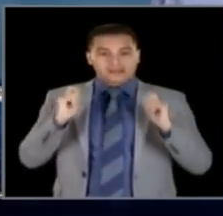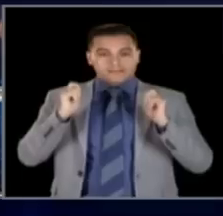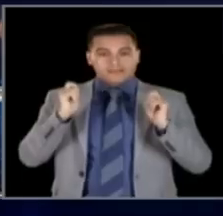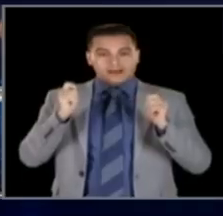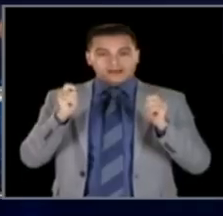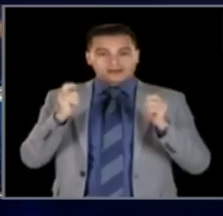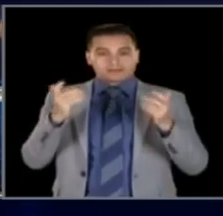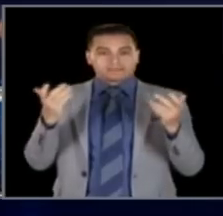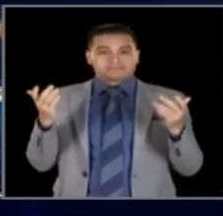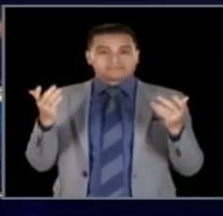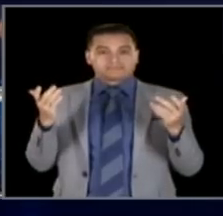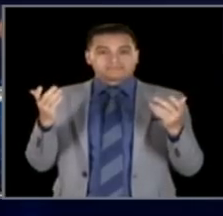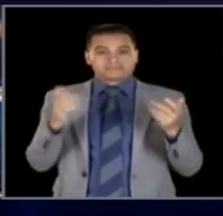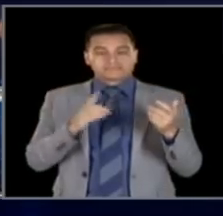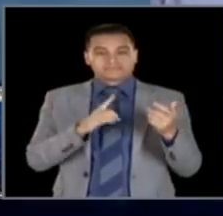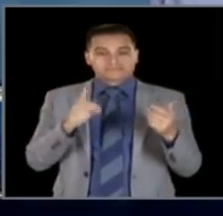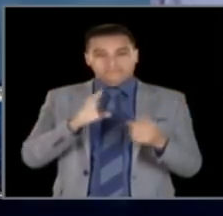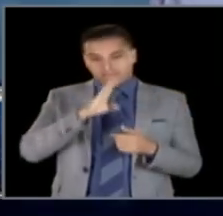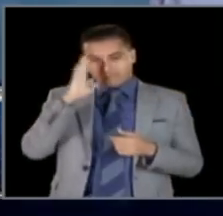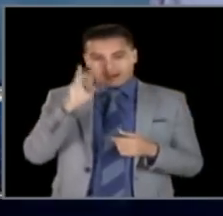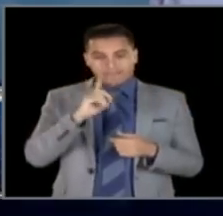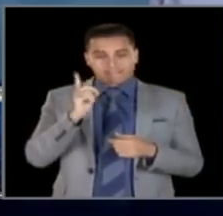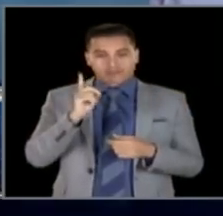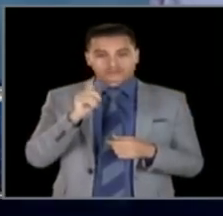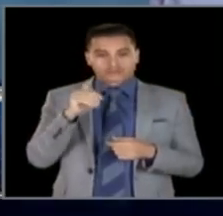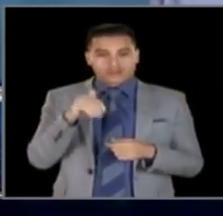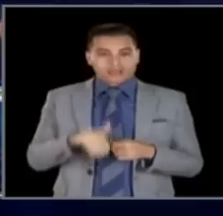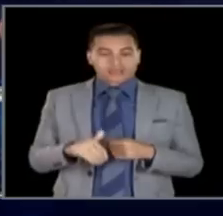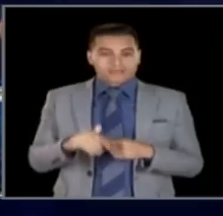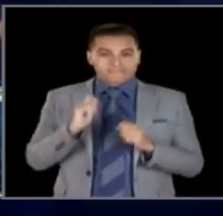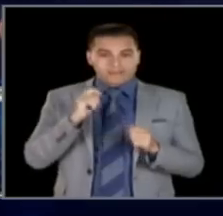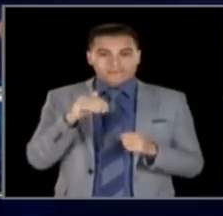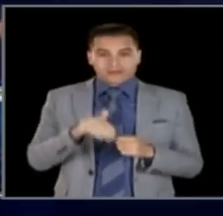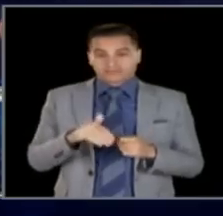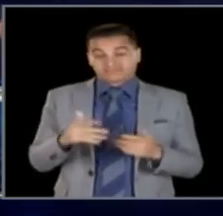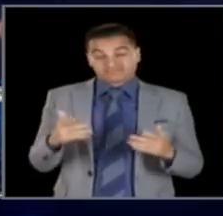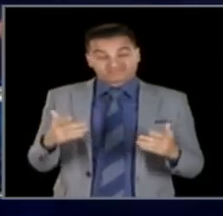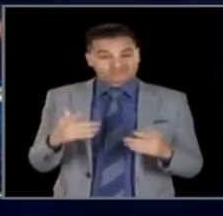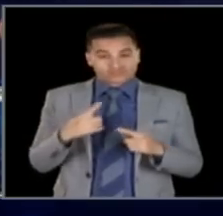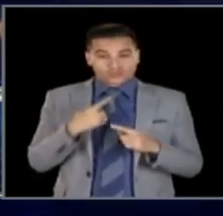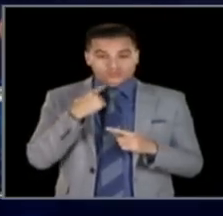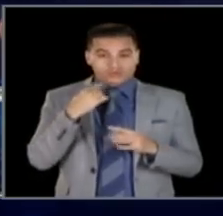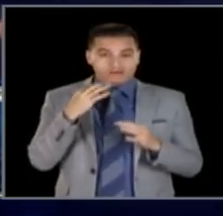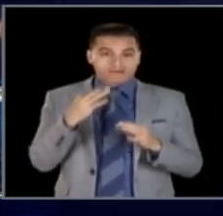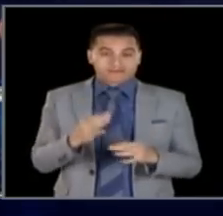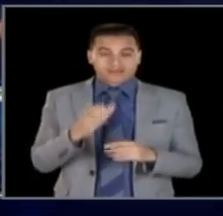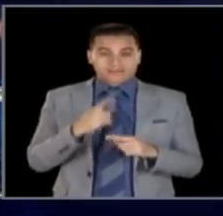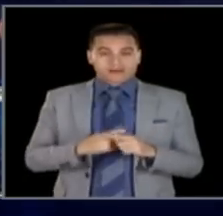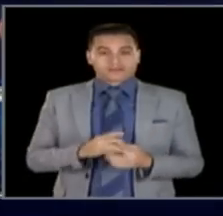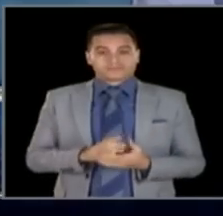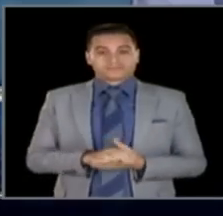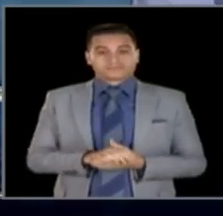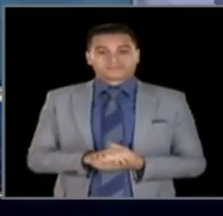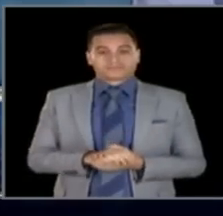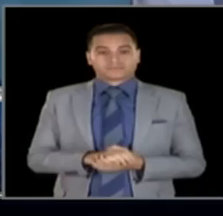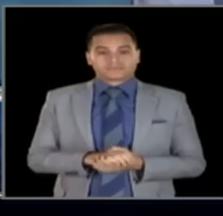المغرب. المغرب ملكية، مش ممكن تبقى المغرب. خسارة جدا، للأسف الشديد إجابة